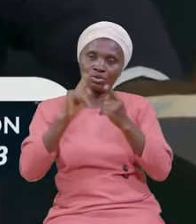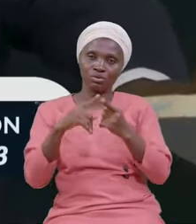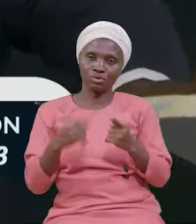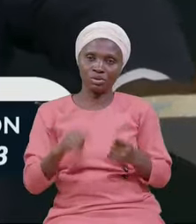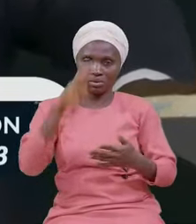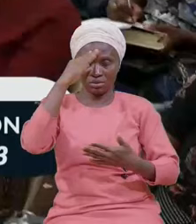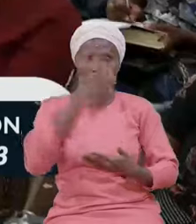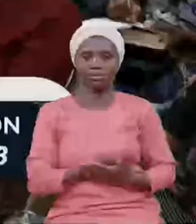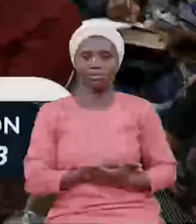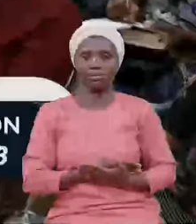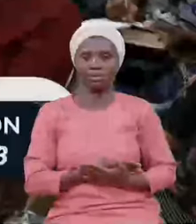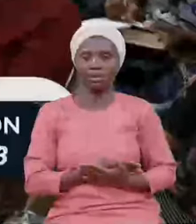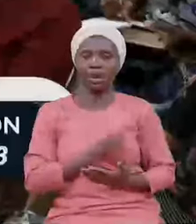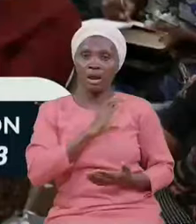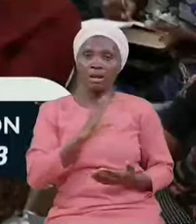Jésus-Christ,